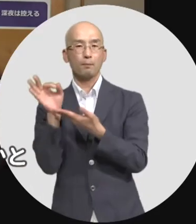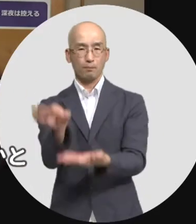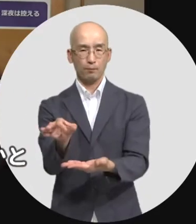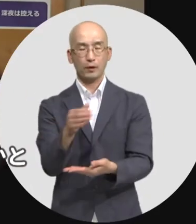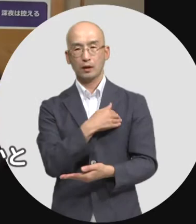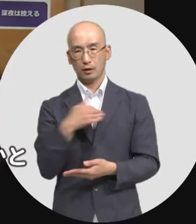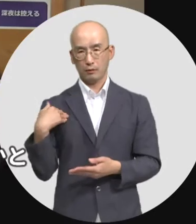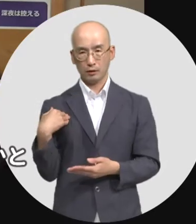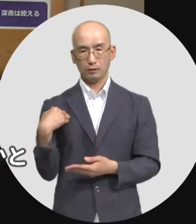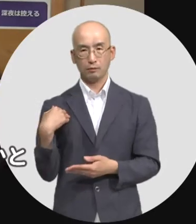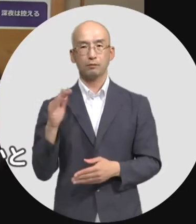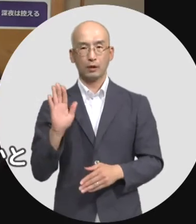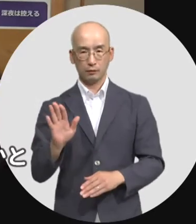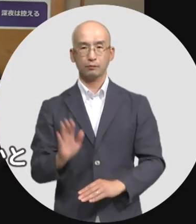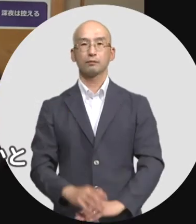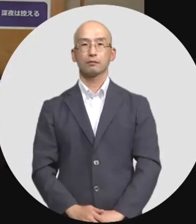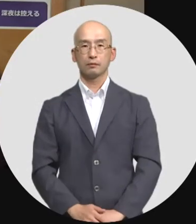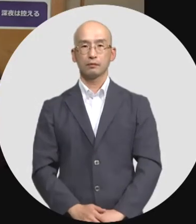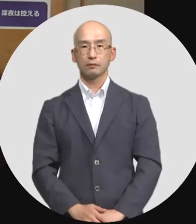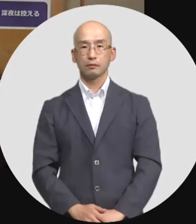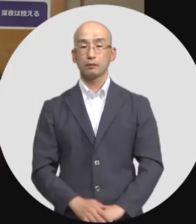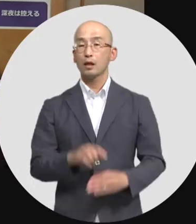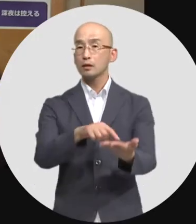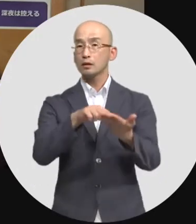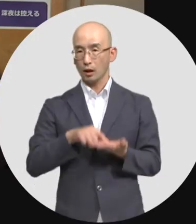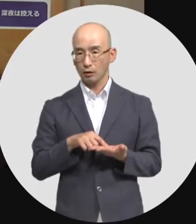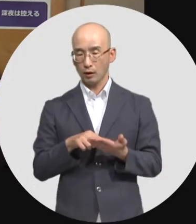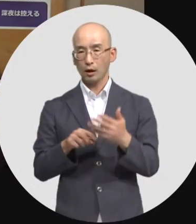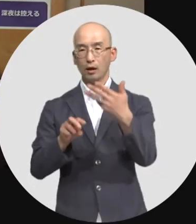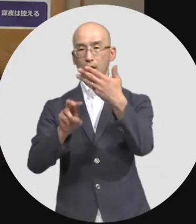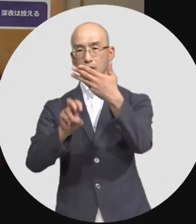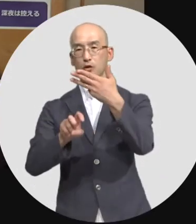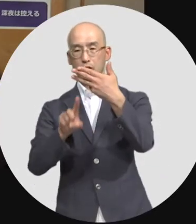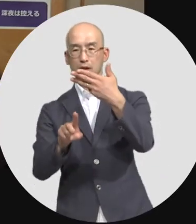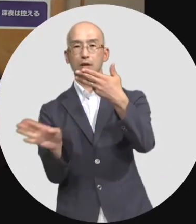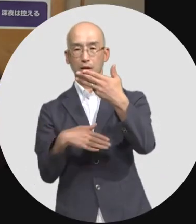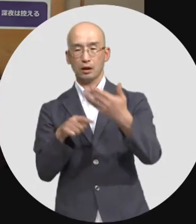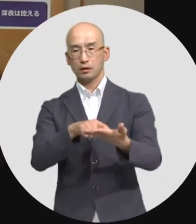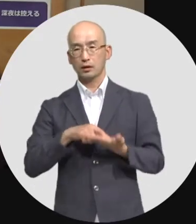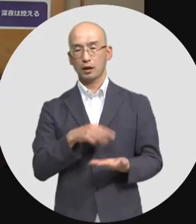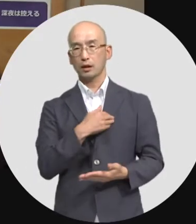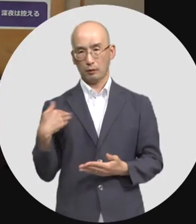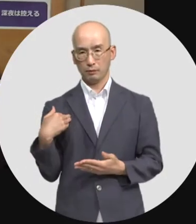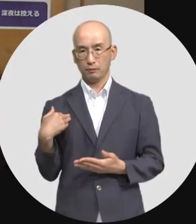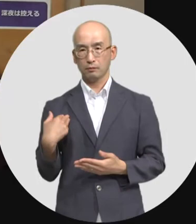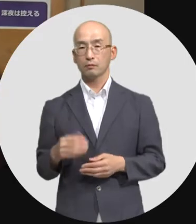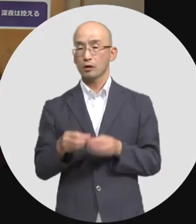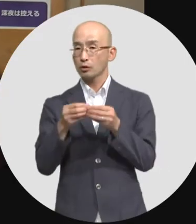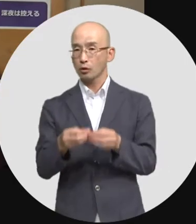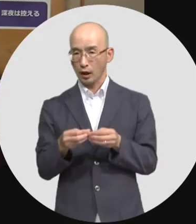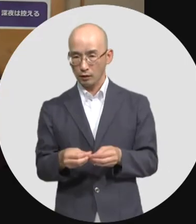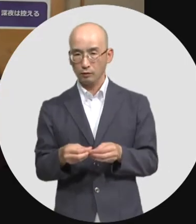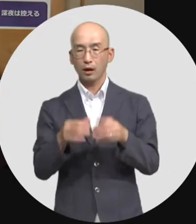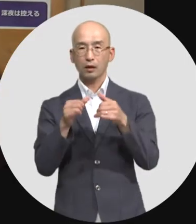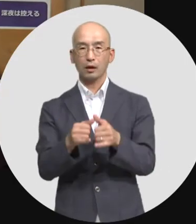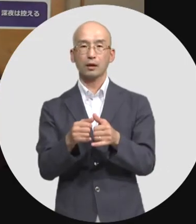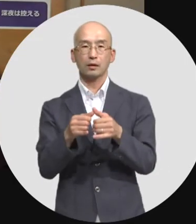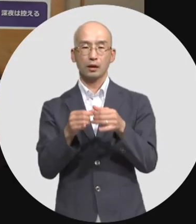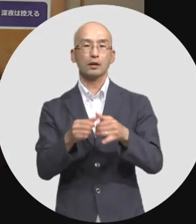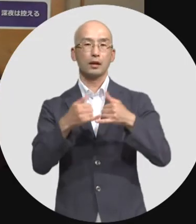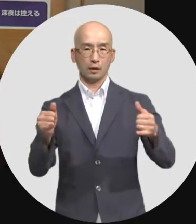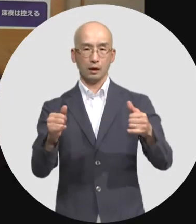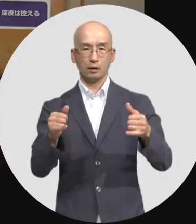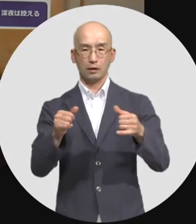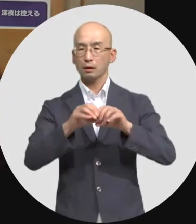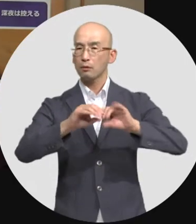のではないかというふうに考えております。なお申請は本日から可能となります。詳細は関係の機関を通じましてお知らせ